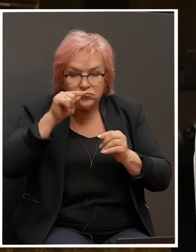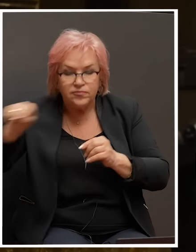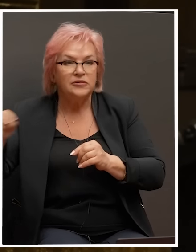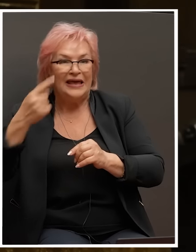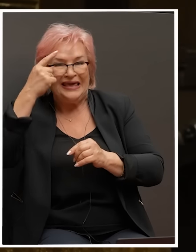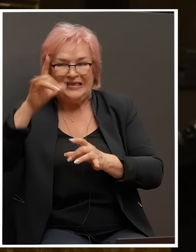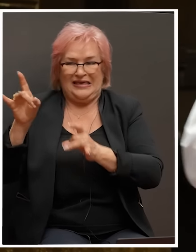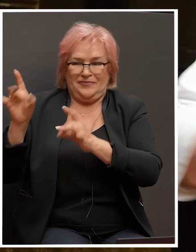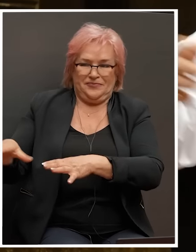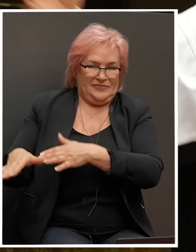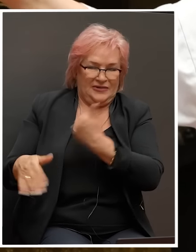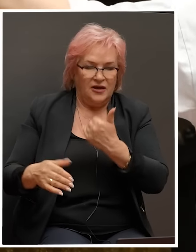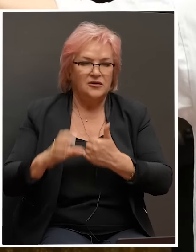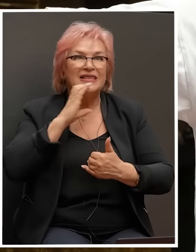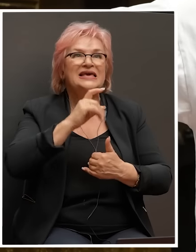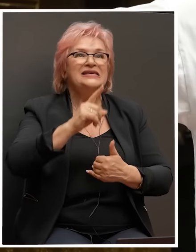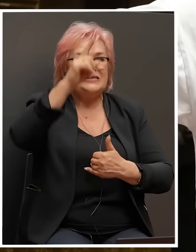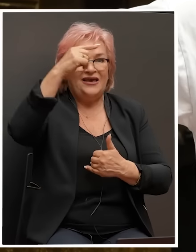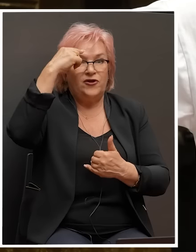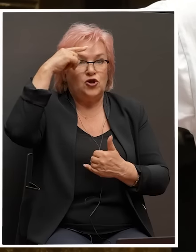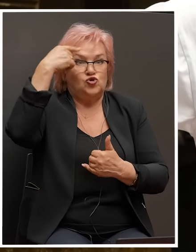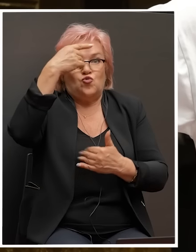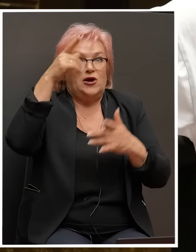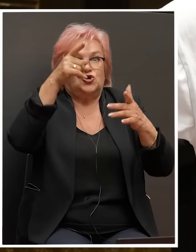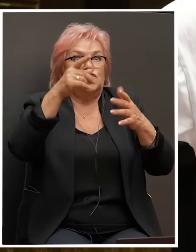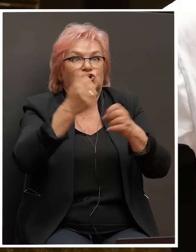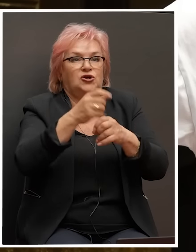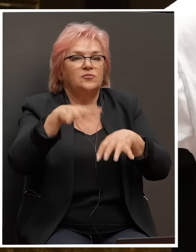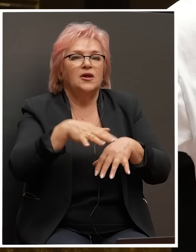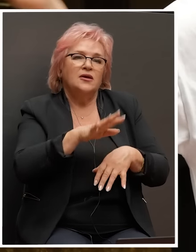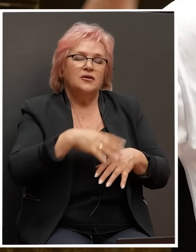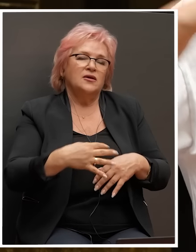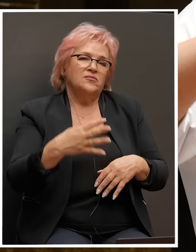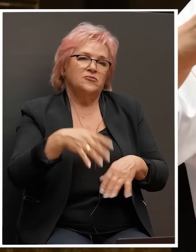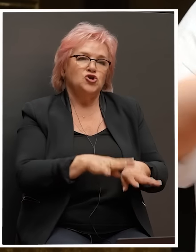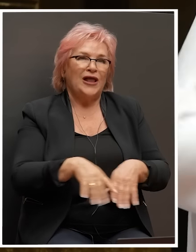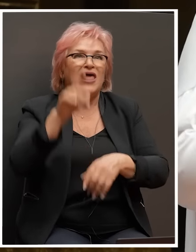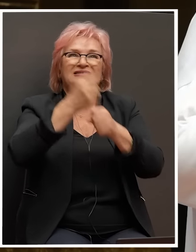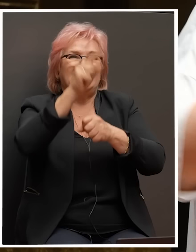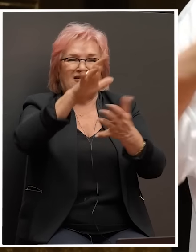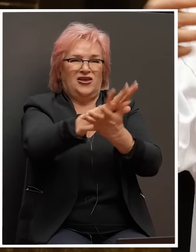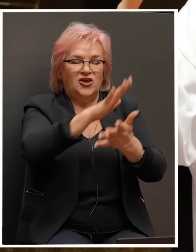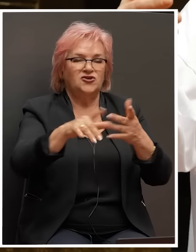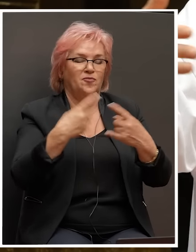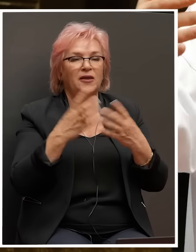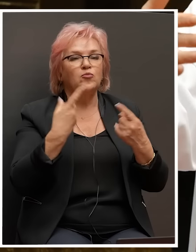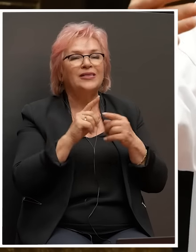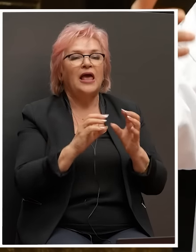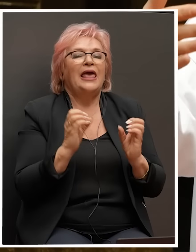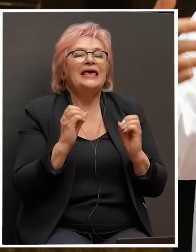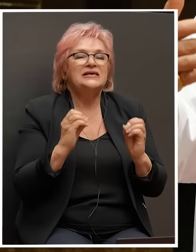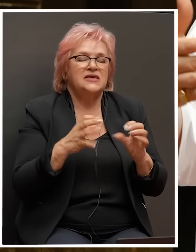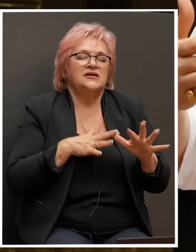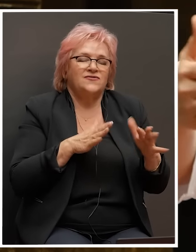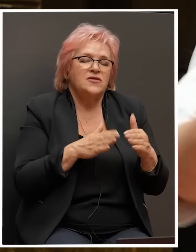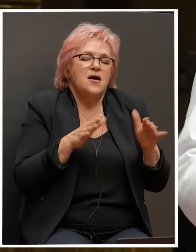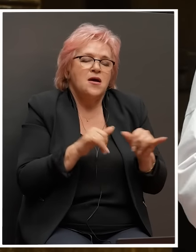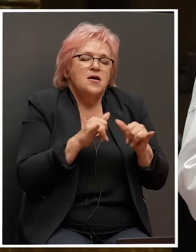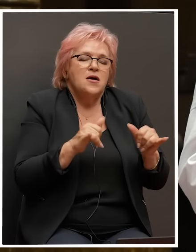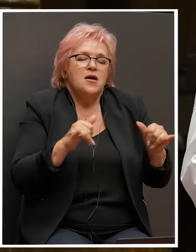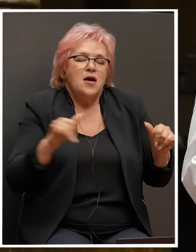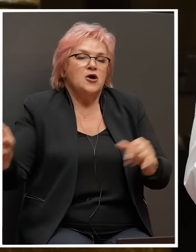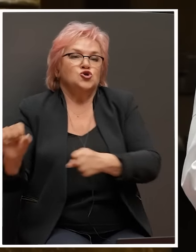идти не хотели, на севере там какие-то сумасшедшие, да и дело там в Шотландии особо нечего, ну и так далее. То есть вот эта естественная остановка естественного роста